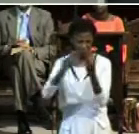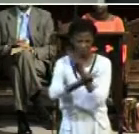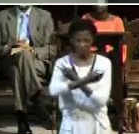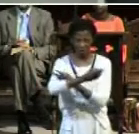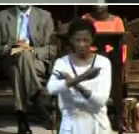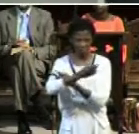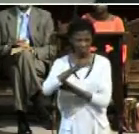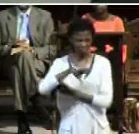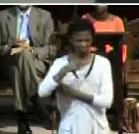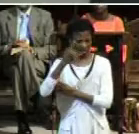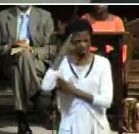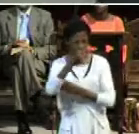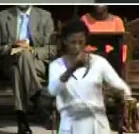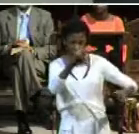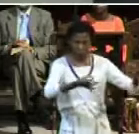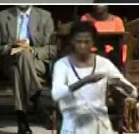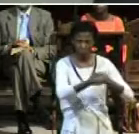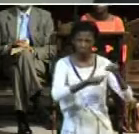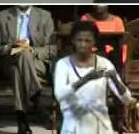Fils pour juger le monde.